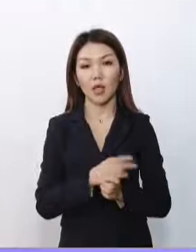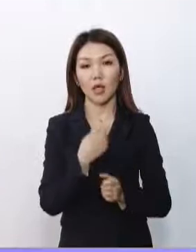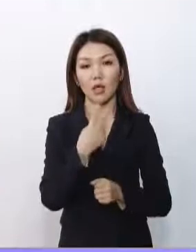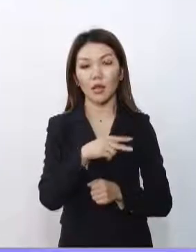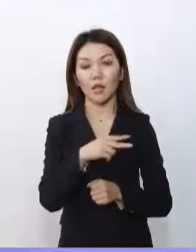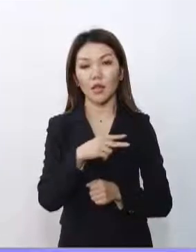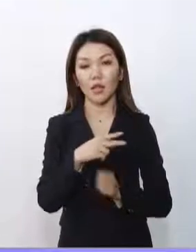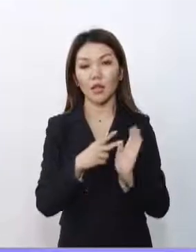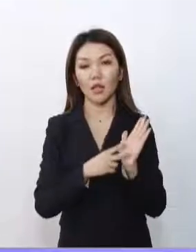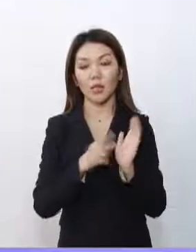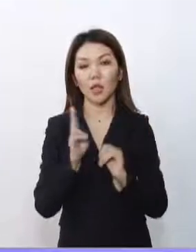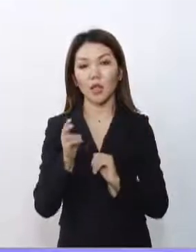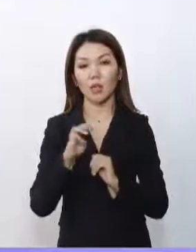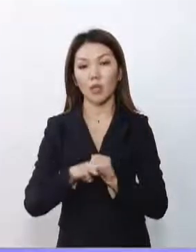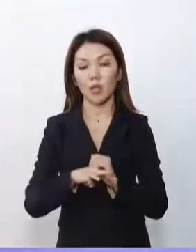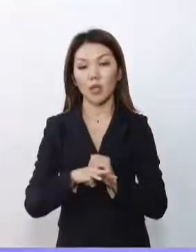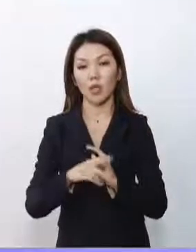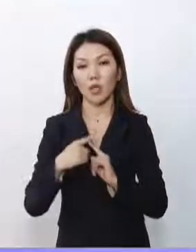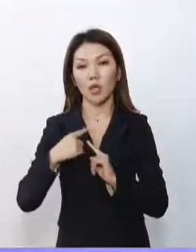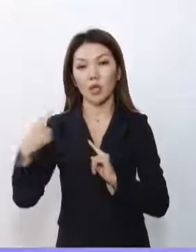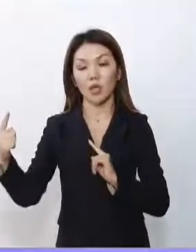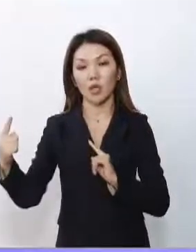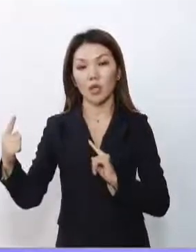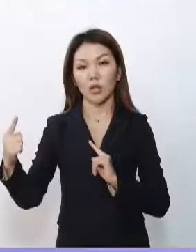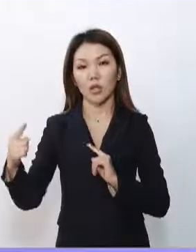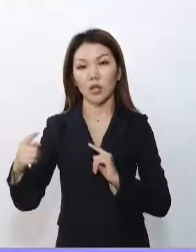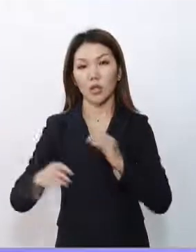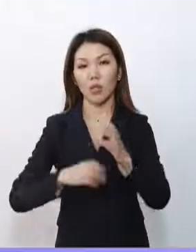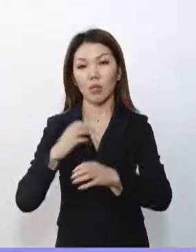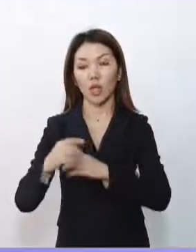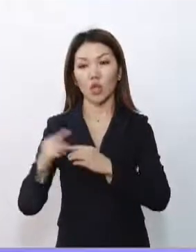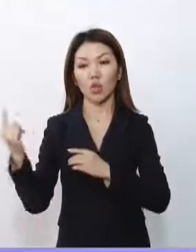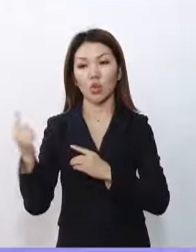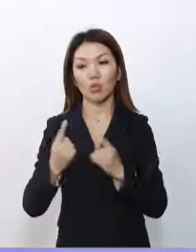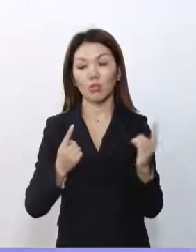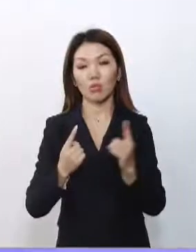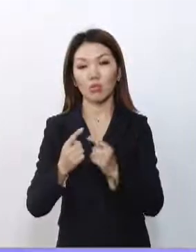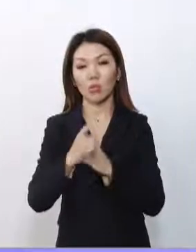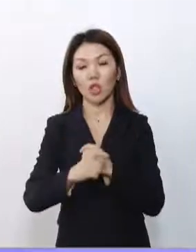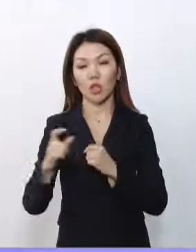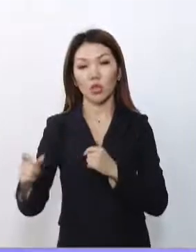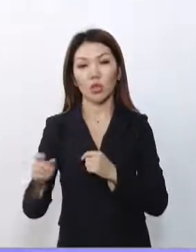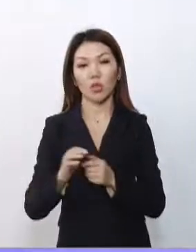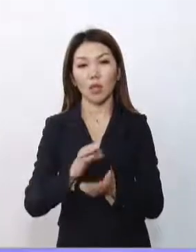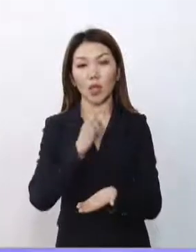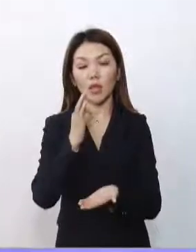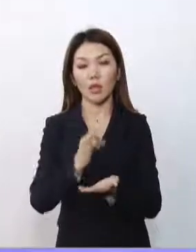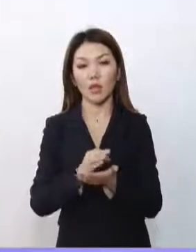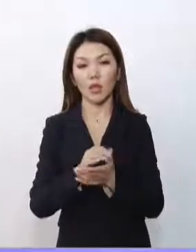27 километров расстояния между пешеходами ответ